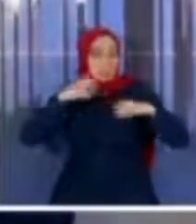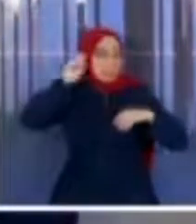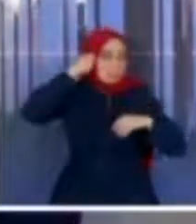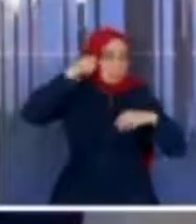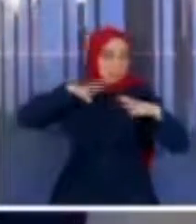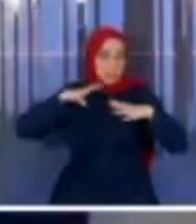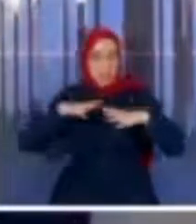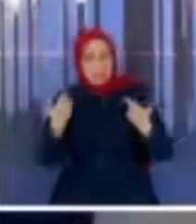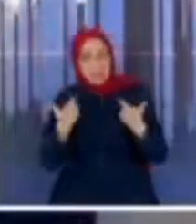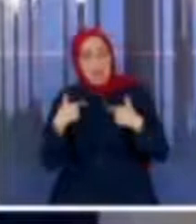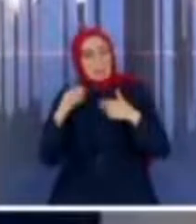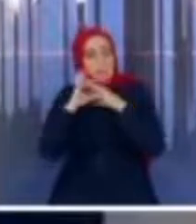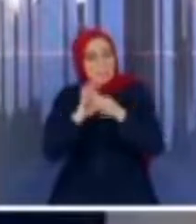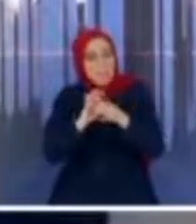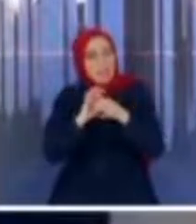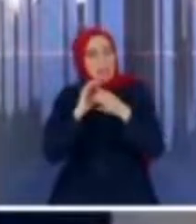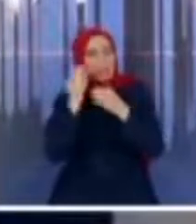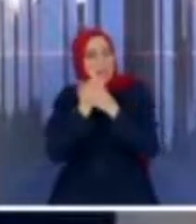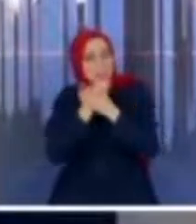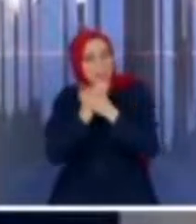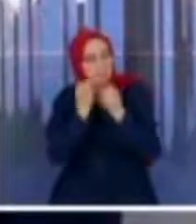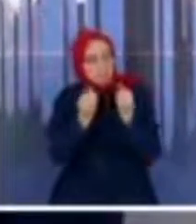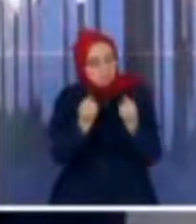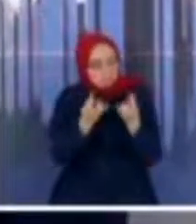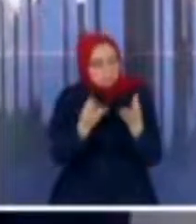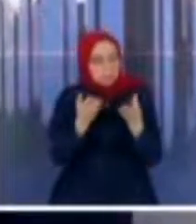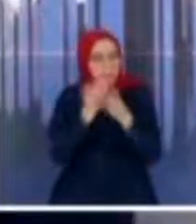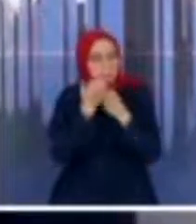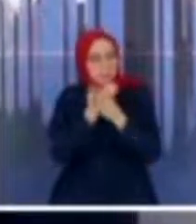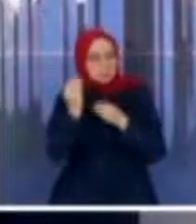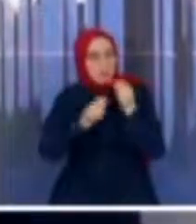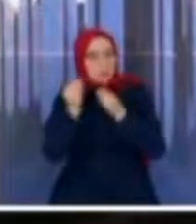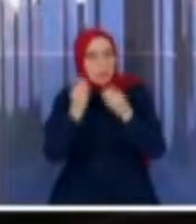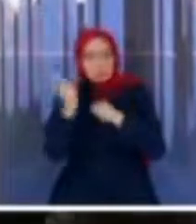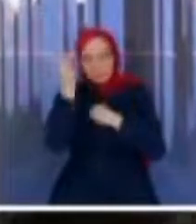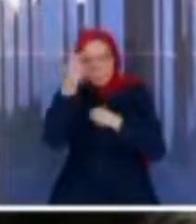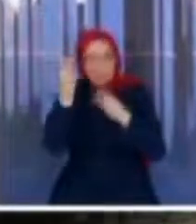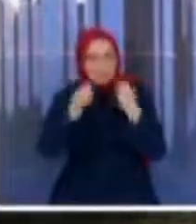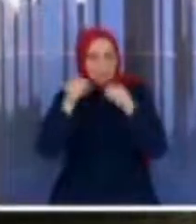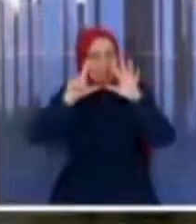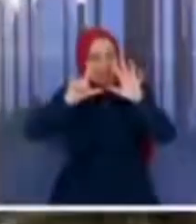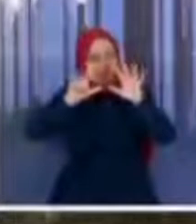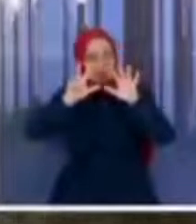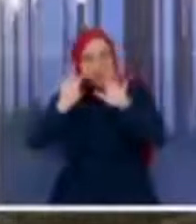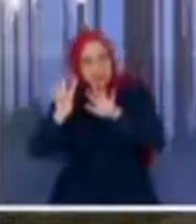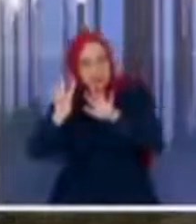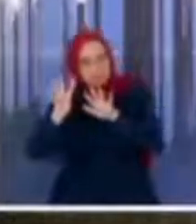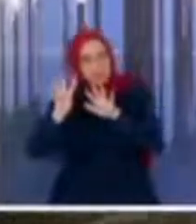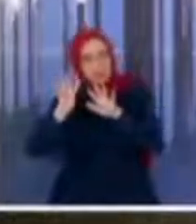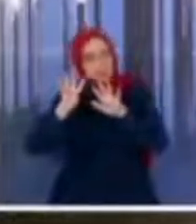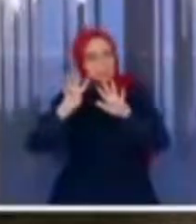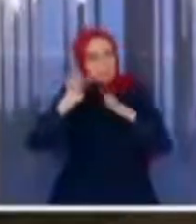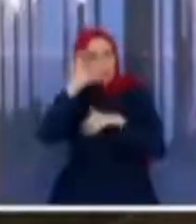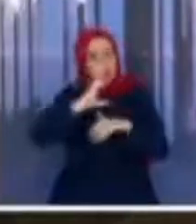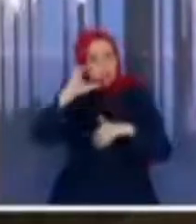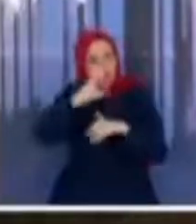شراكه مع مدرسه ونعملوا التكوين في وسط مدرسه، شراكه مع معهد؟ يعني كما قلت مش ماهوش خساره